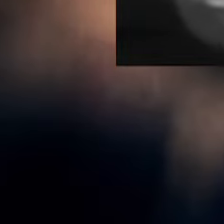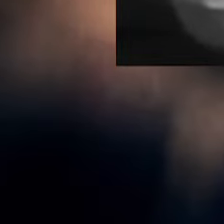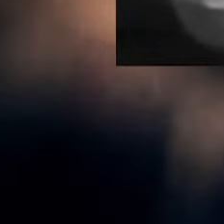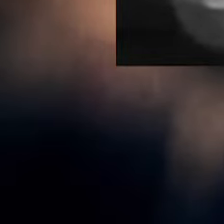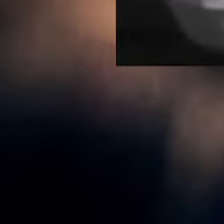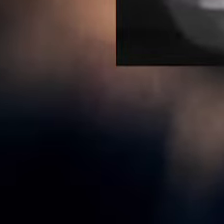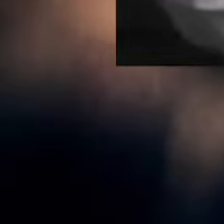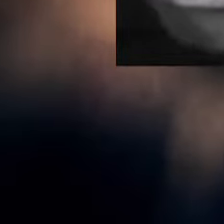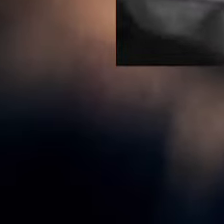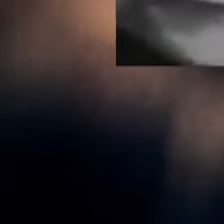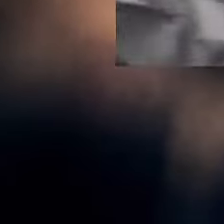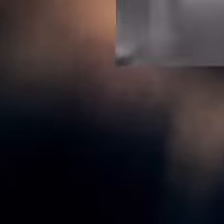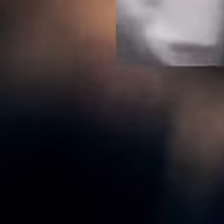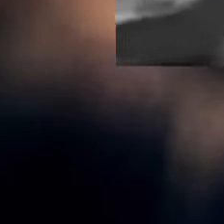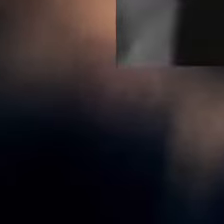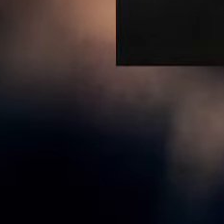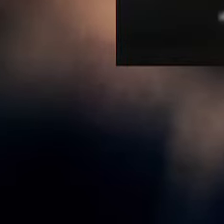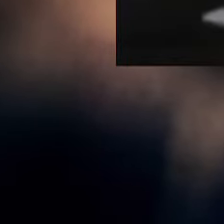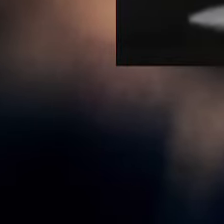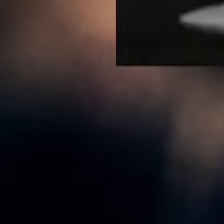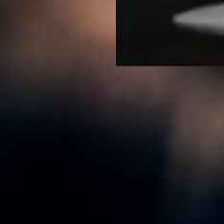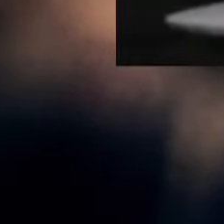خد اوزن.